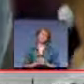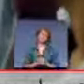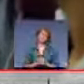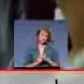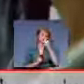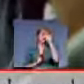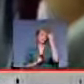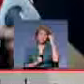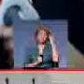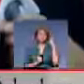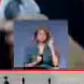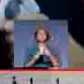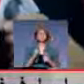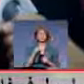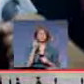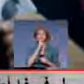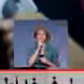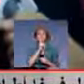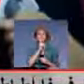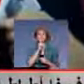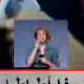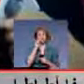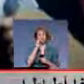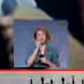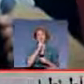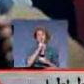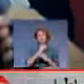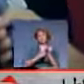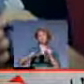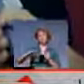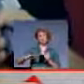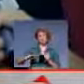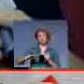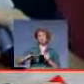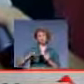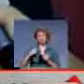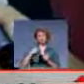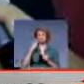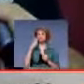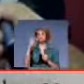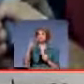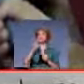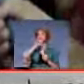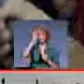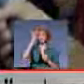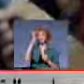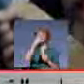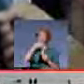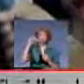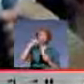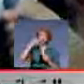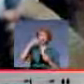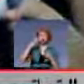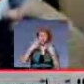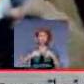طب ليه بتشوف حضرتك حاجه هنا؟ مش هقول لك الحاجه بتاعت بابا عاوني بابا كذا حلم وهي صاحية قالت لي انا شفت اتنين شكلهم مش حلو